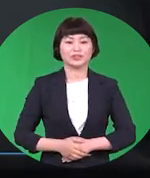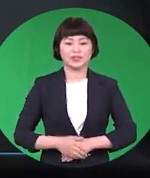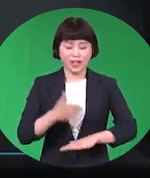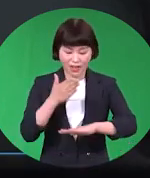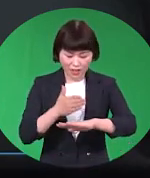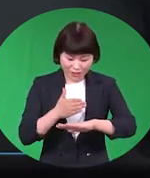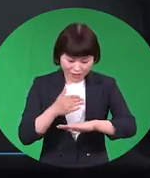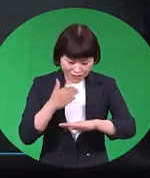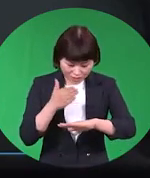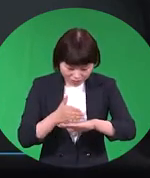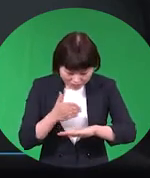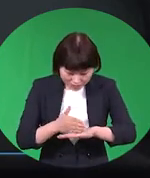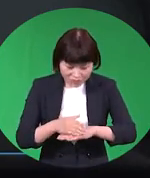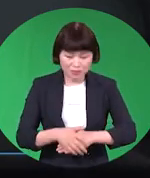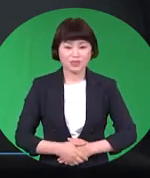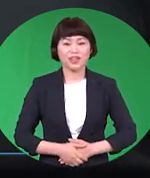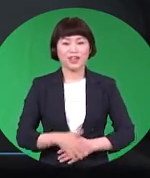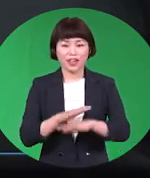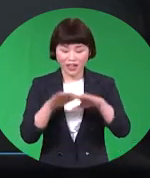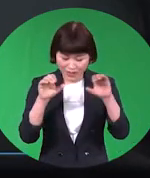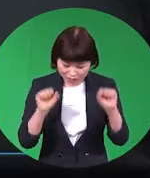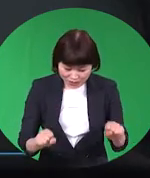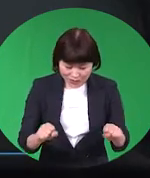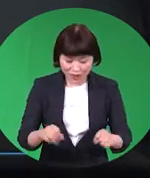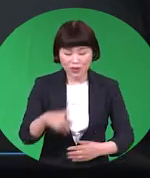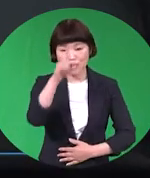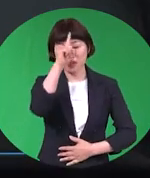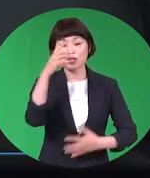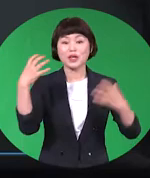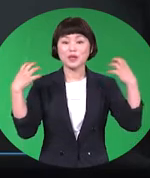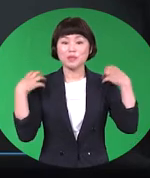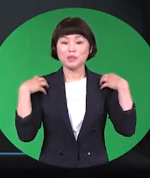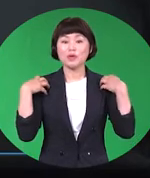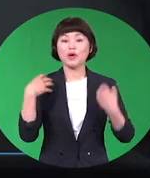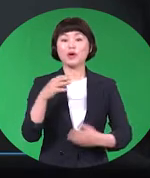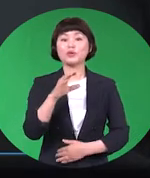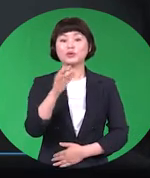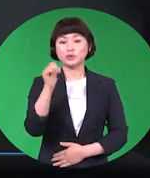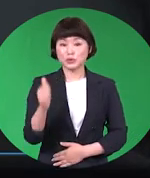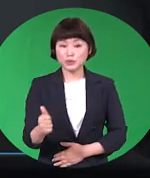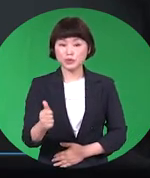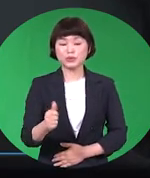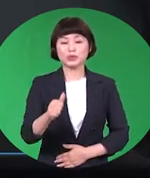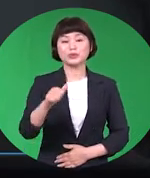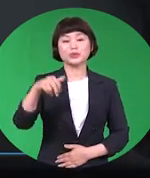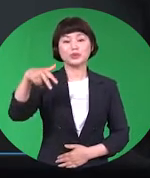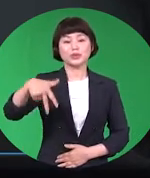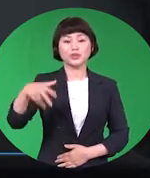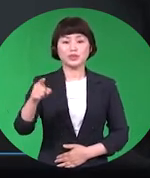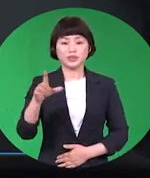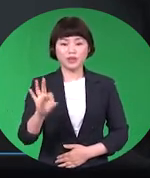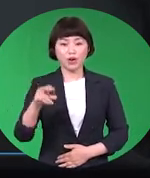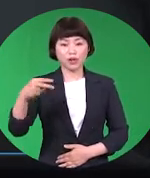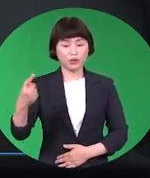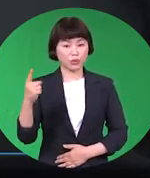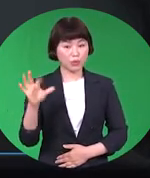양평군수 정동균입니다. 먼저 코로나19로 인한 어려운 여건